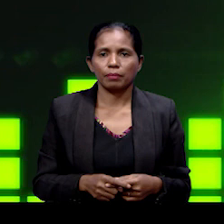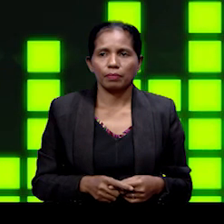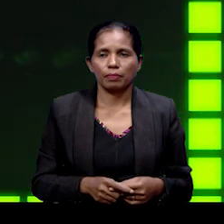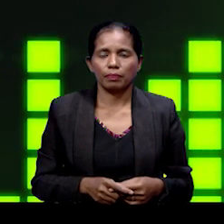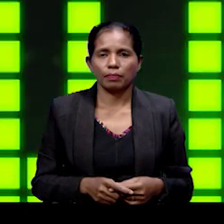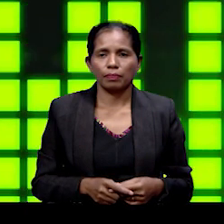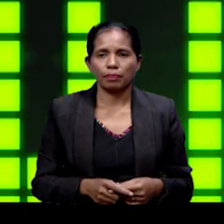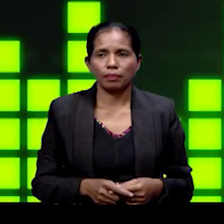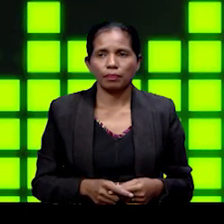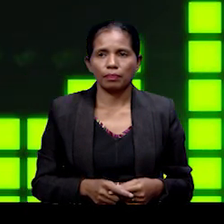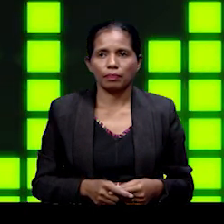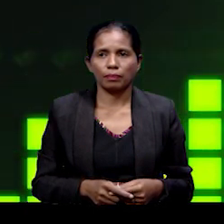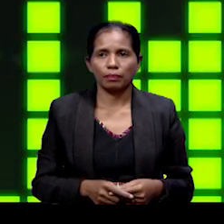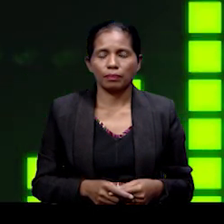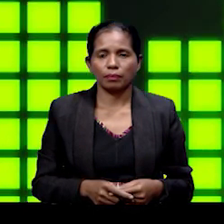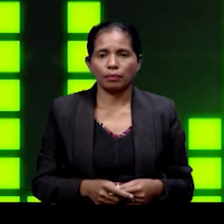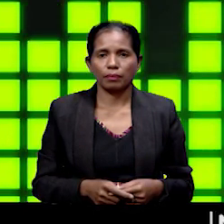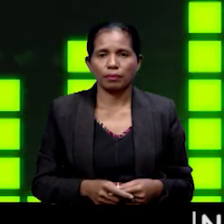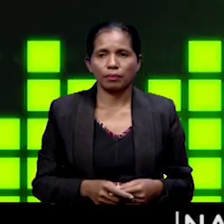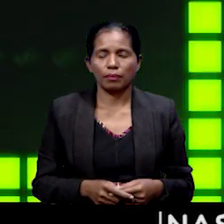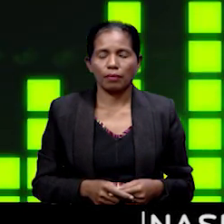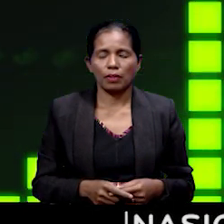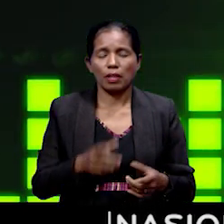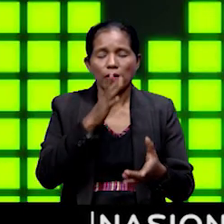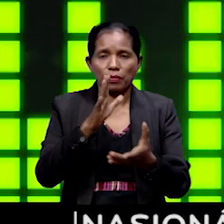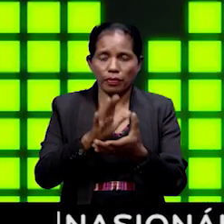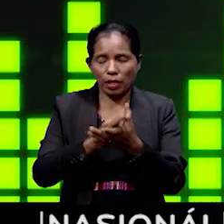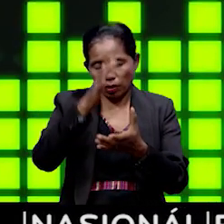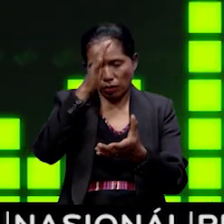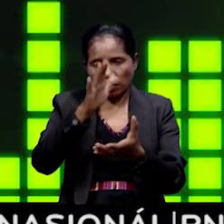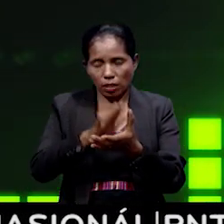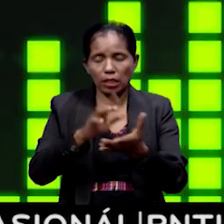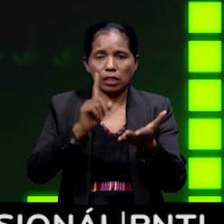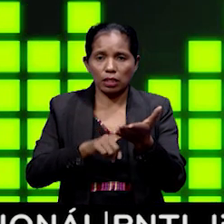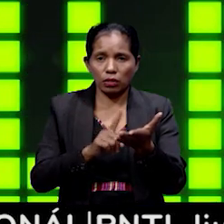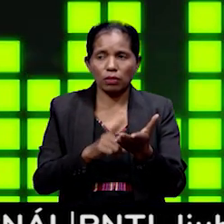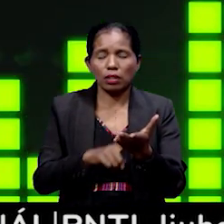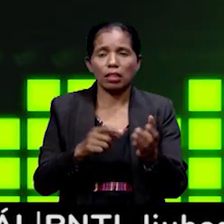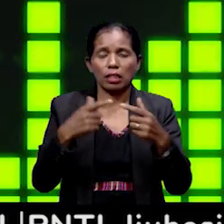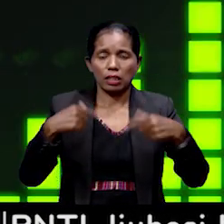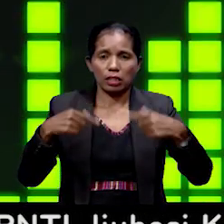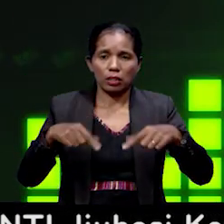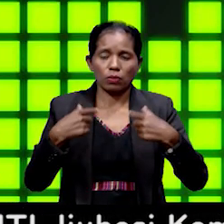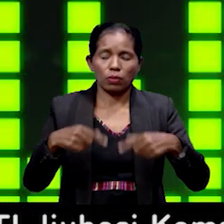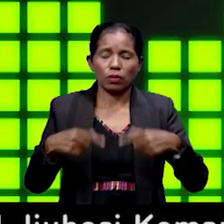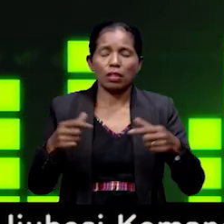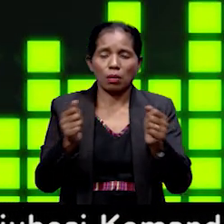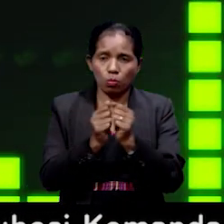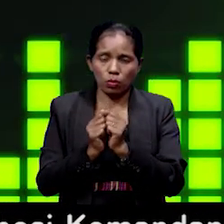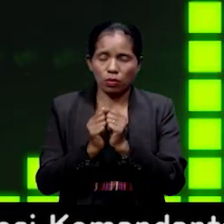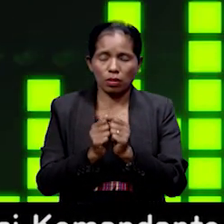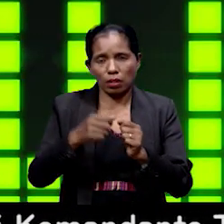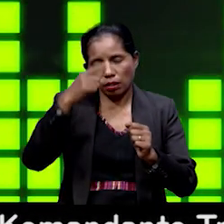Kamalit entre diskusaun entre fean holain. Fean holain. Diskut malu nya tambah sero